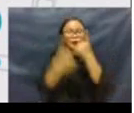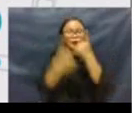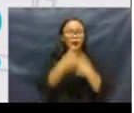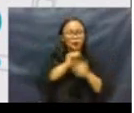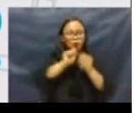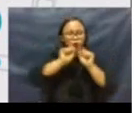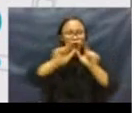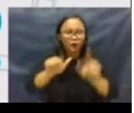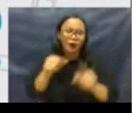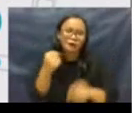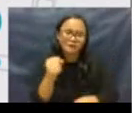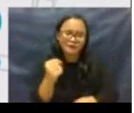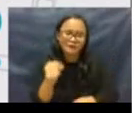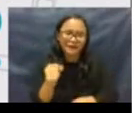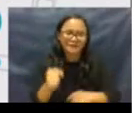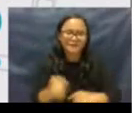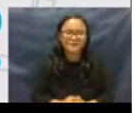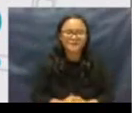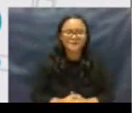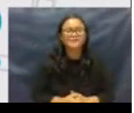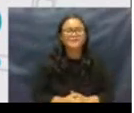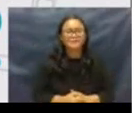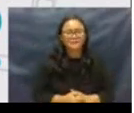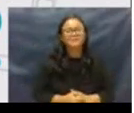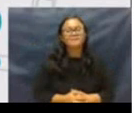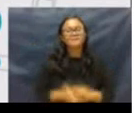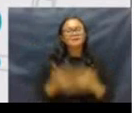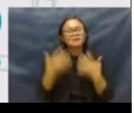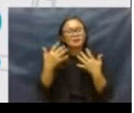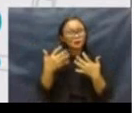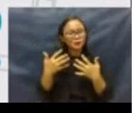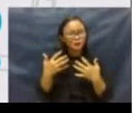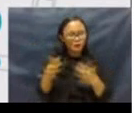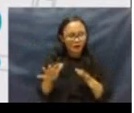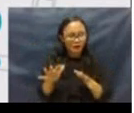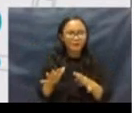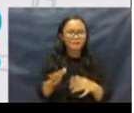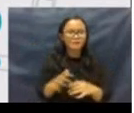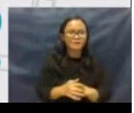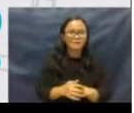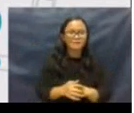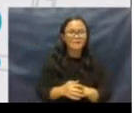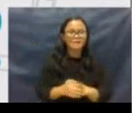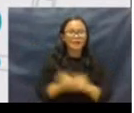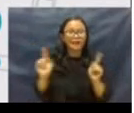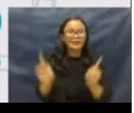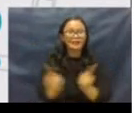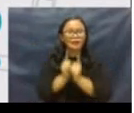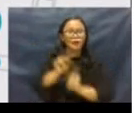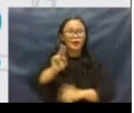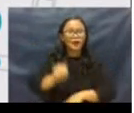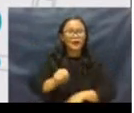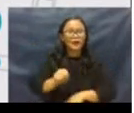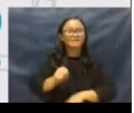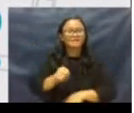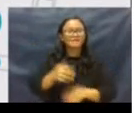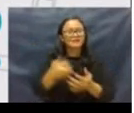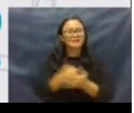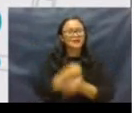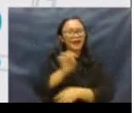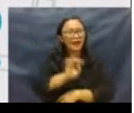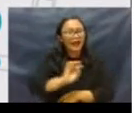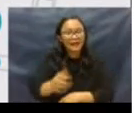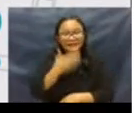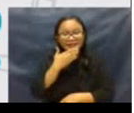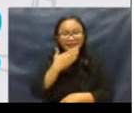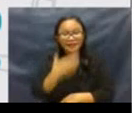Bapak dan Ibu. Saya rasa itu dulu. Sampai ketemu lagi di kesempatan yang lain. Selamat